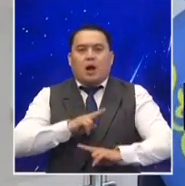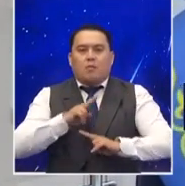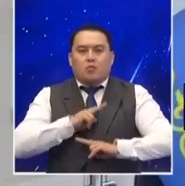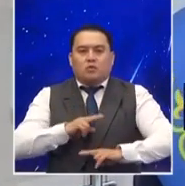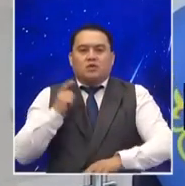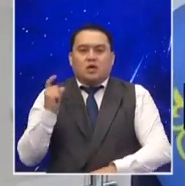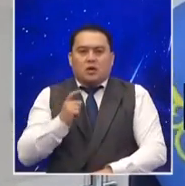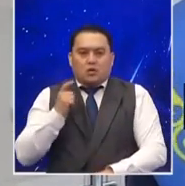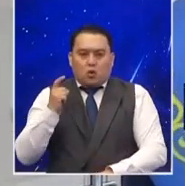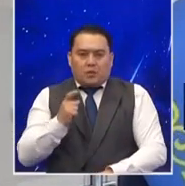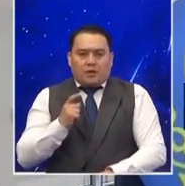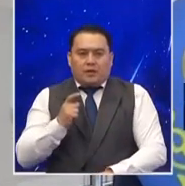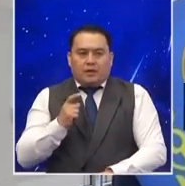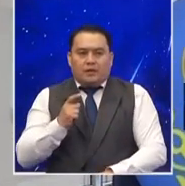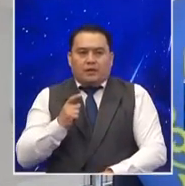сфере экономики,